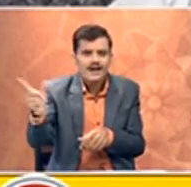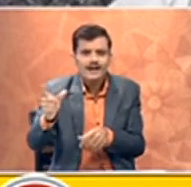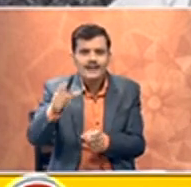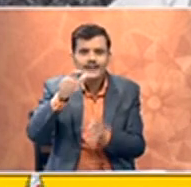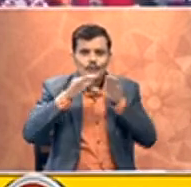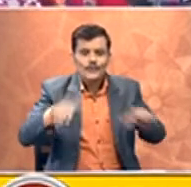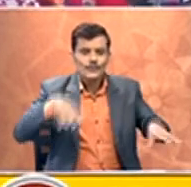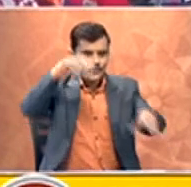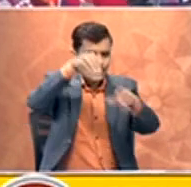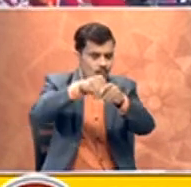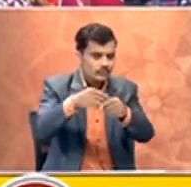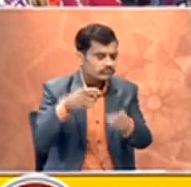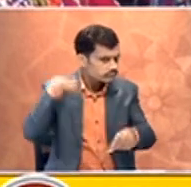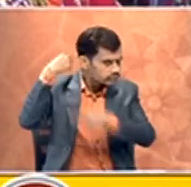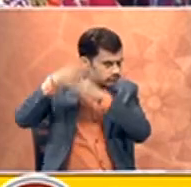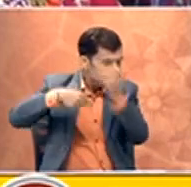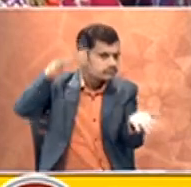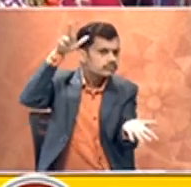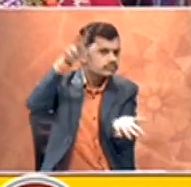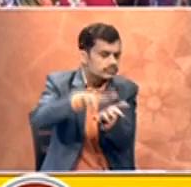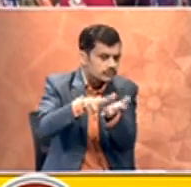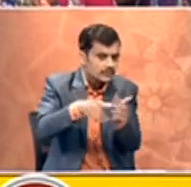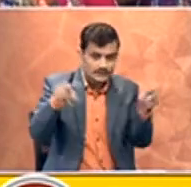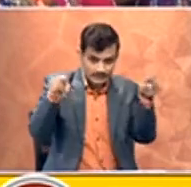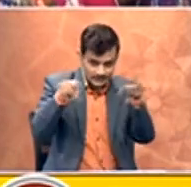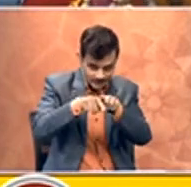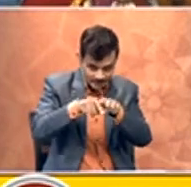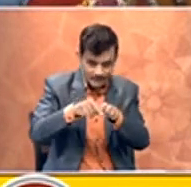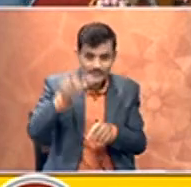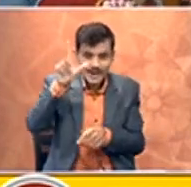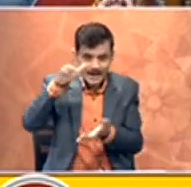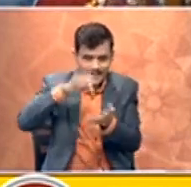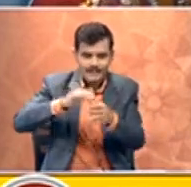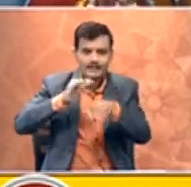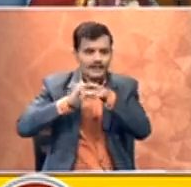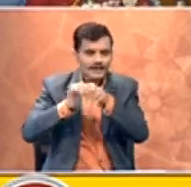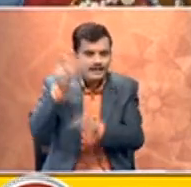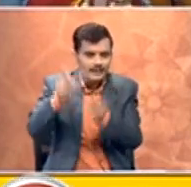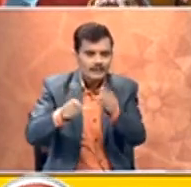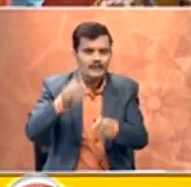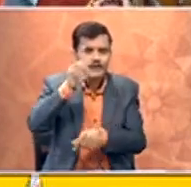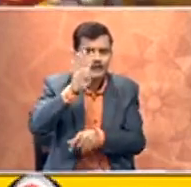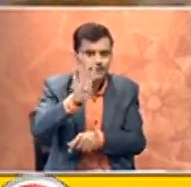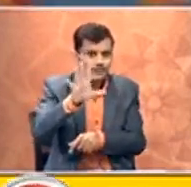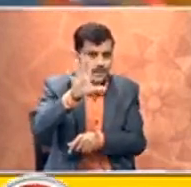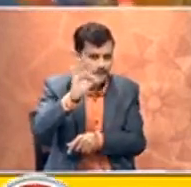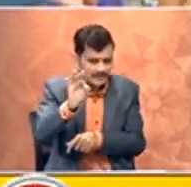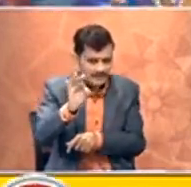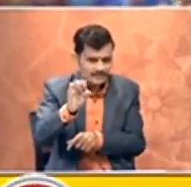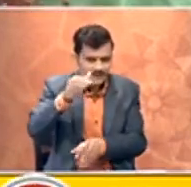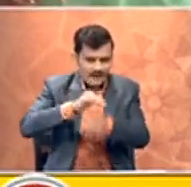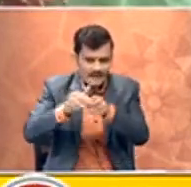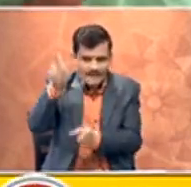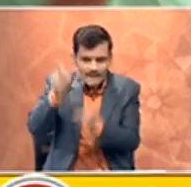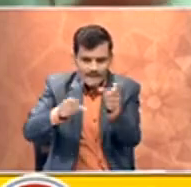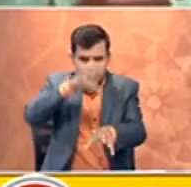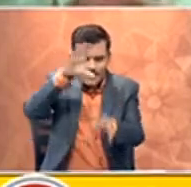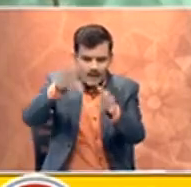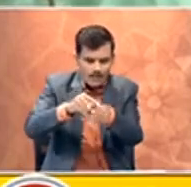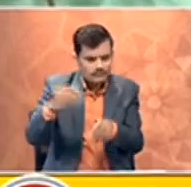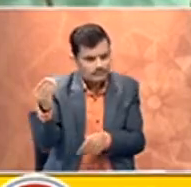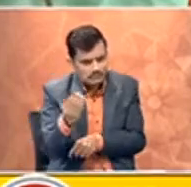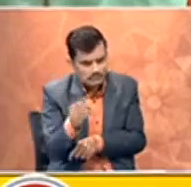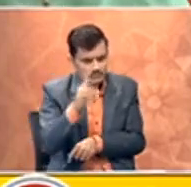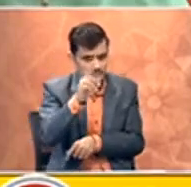वहीं लंबानी कारीगरों ने भी कमाल कर दिया। 450 कारीगरों ने करीब